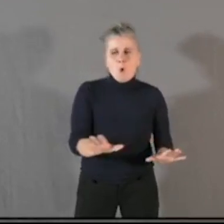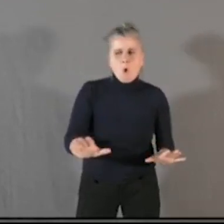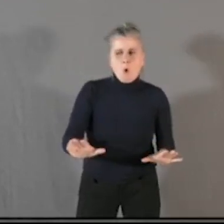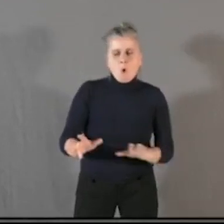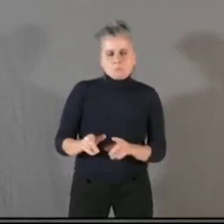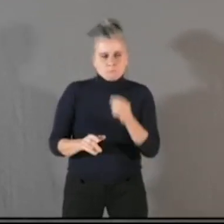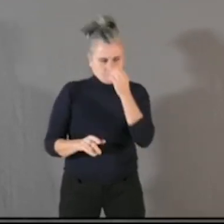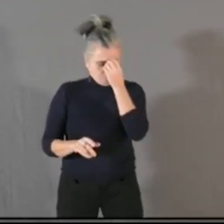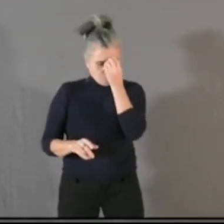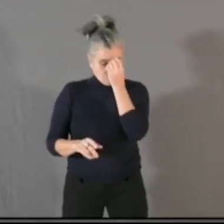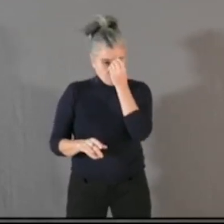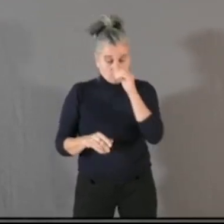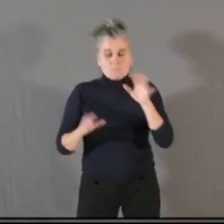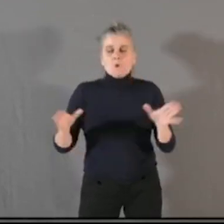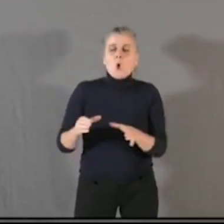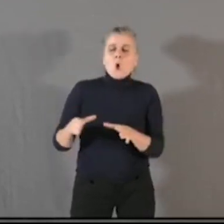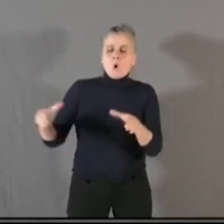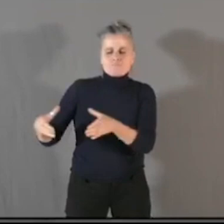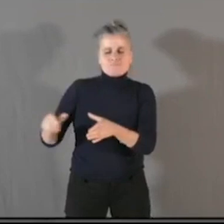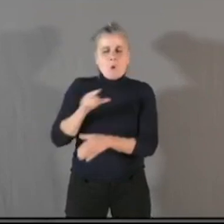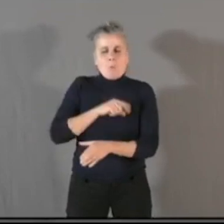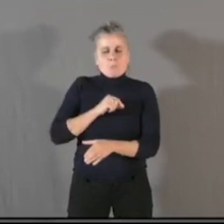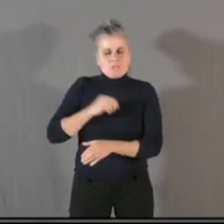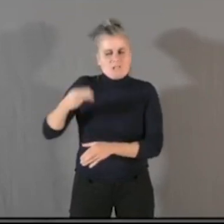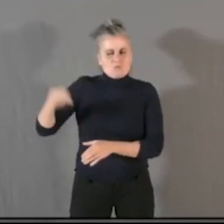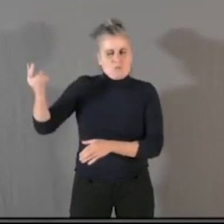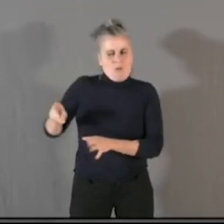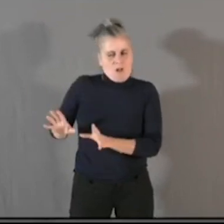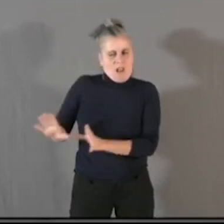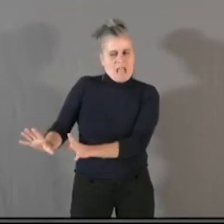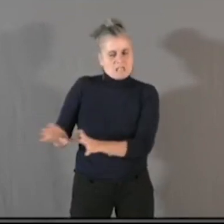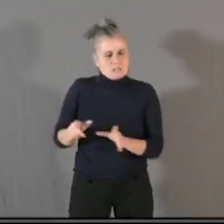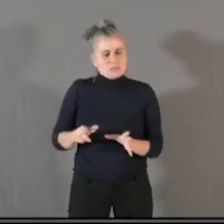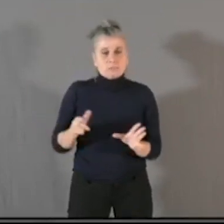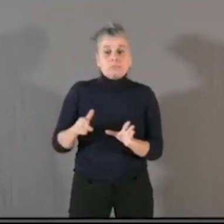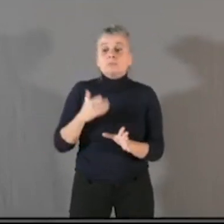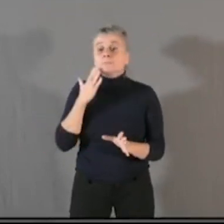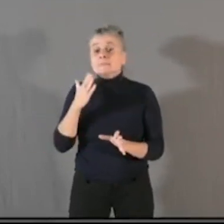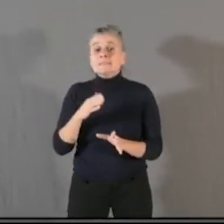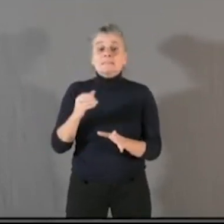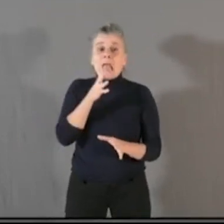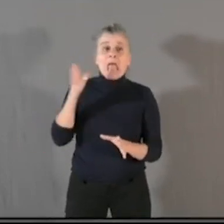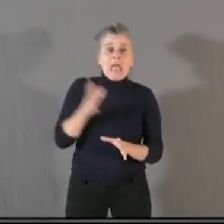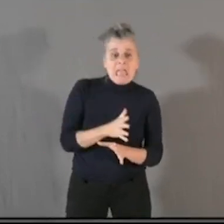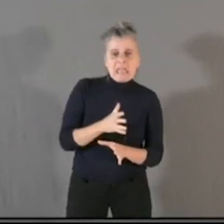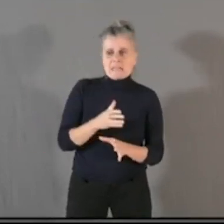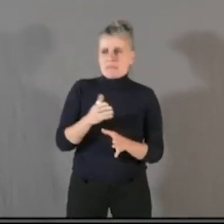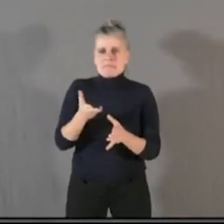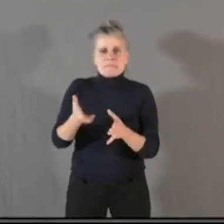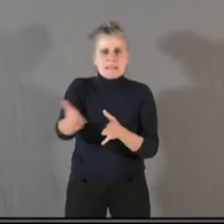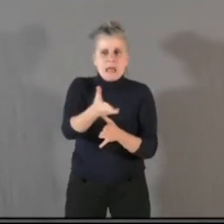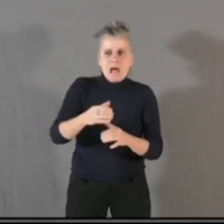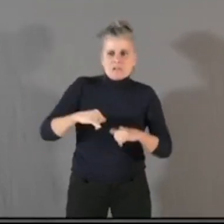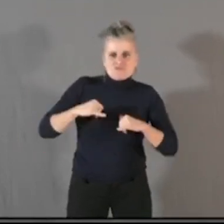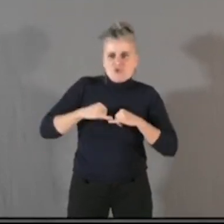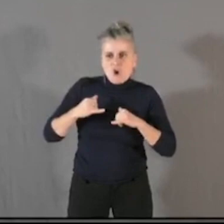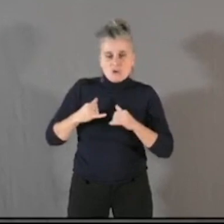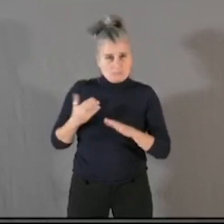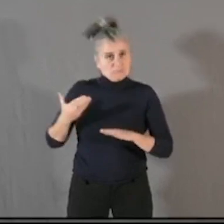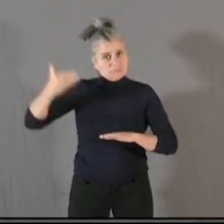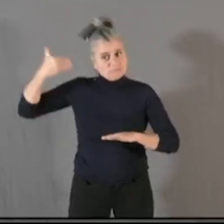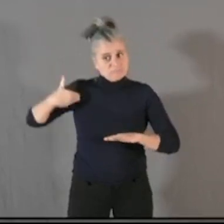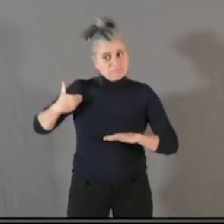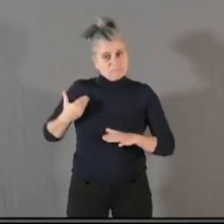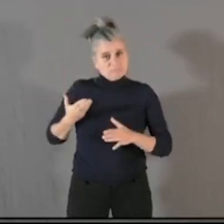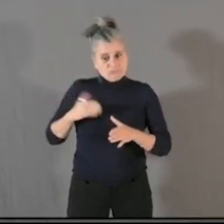nationale seule face à la racaille et à la haine de la France qui s'est exprimée pendant 3 jours dans notre ville